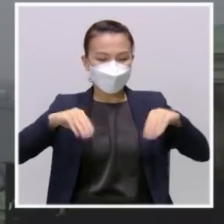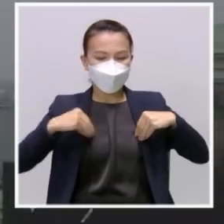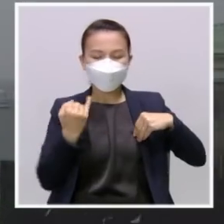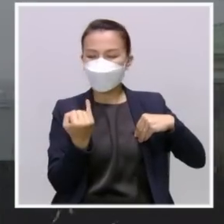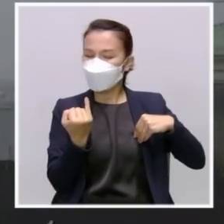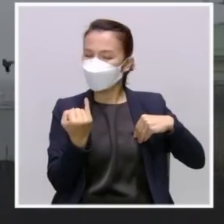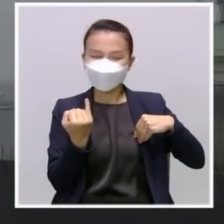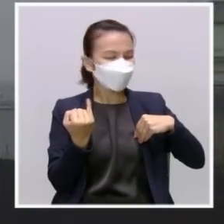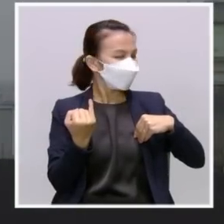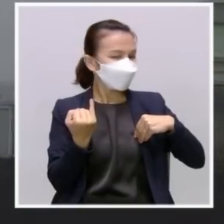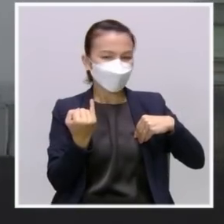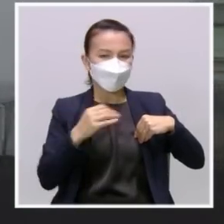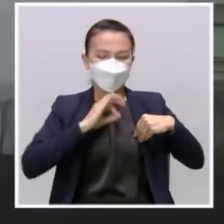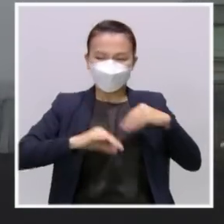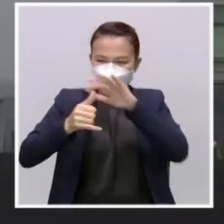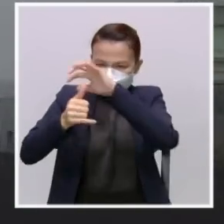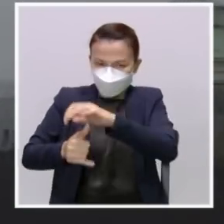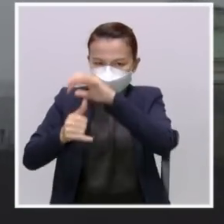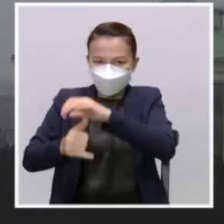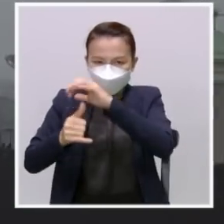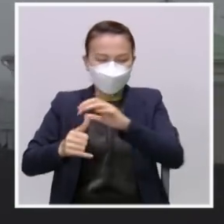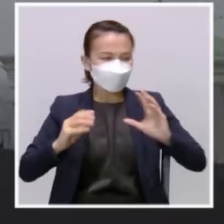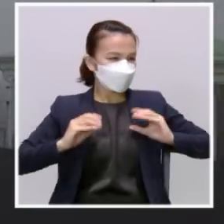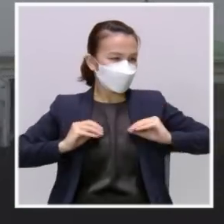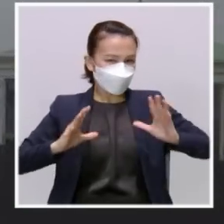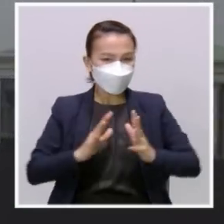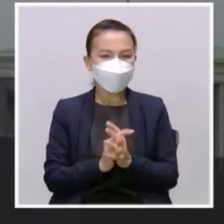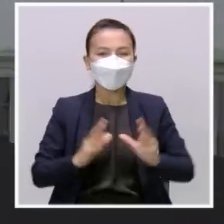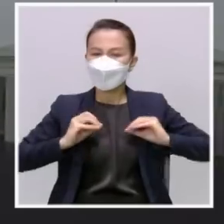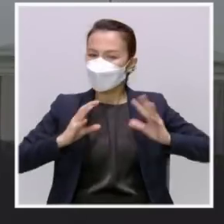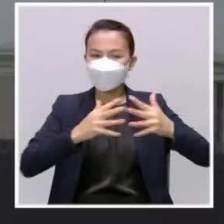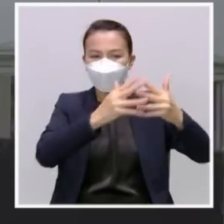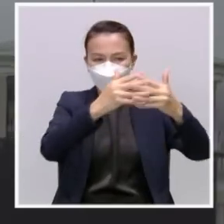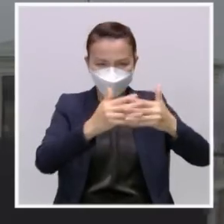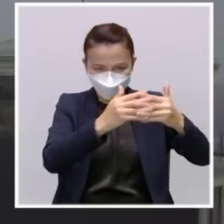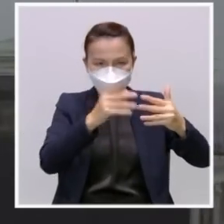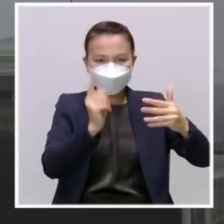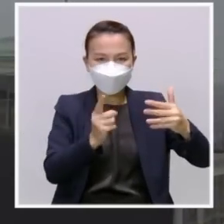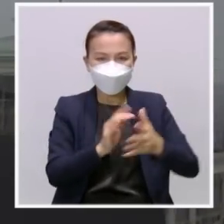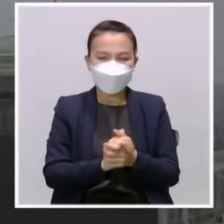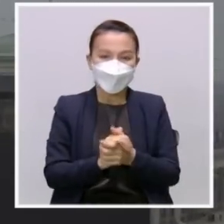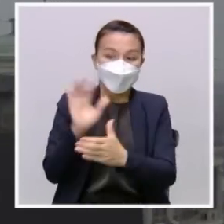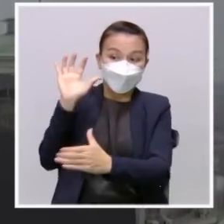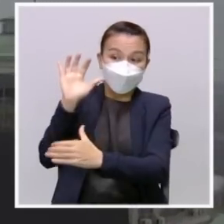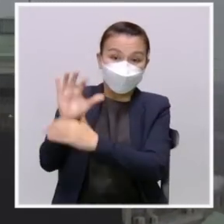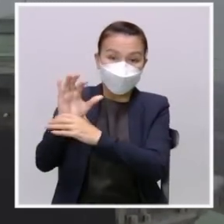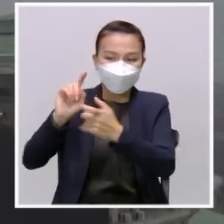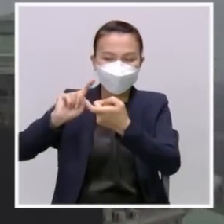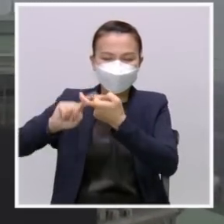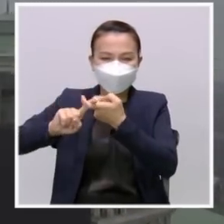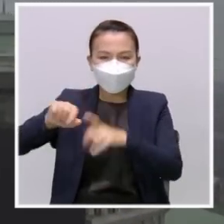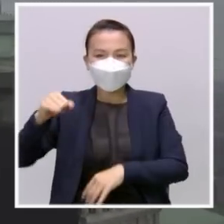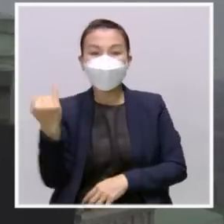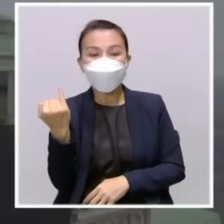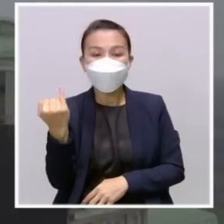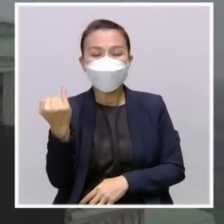เงื่อนไขและแรงกดดันของตะวันตกโดยเฉพาะสหรัฐอเมริกาและการบีบให้รัสเซียต้องเป็นฝ่ายยอมก่อนภาย